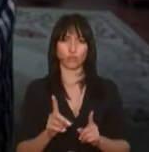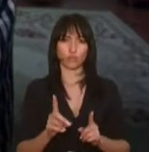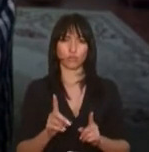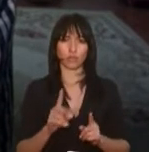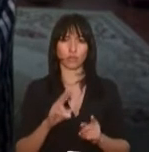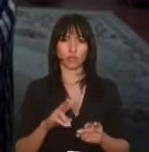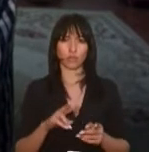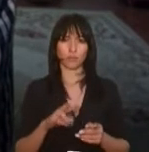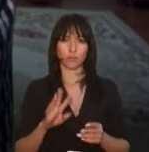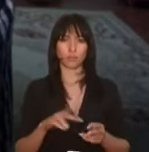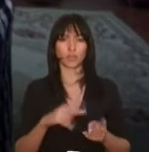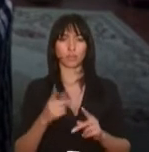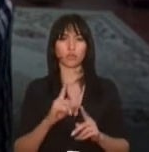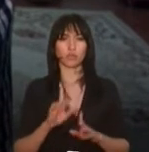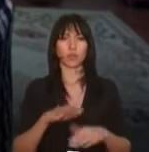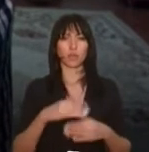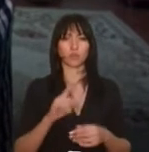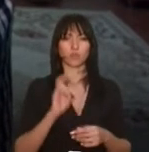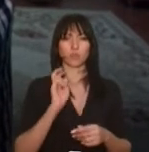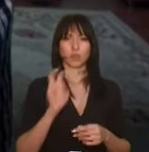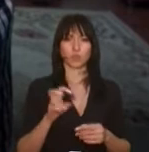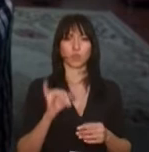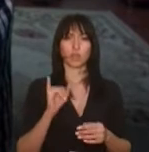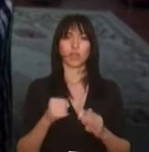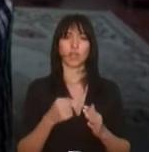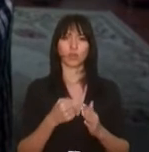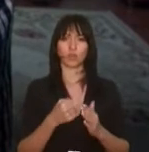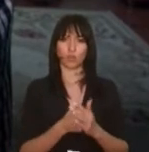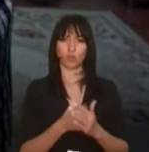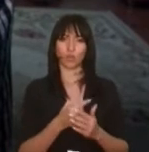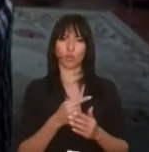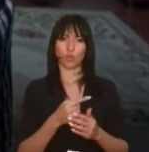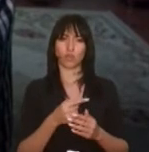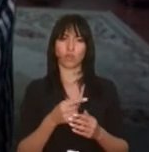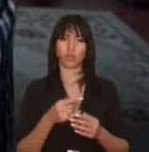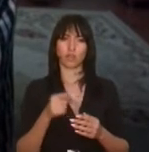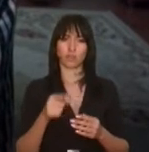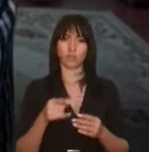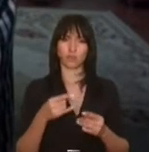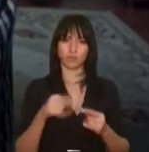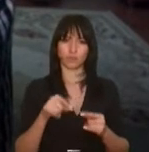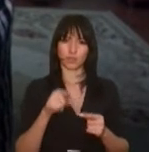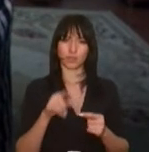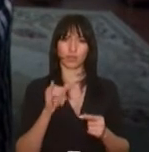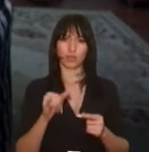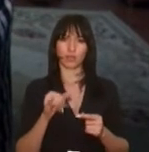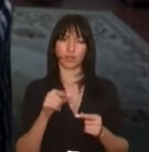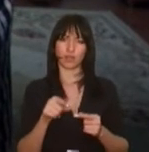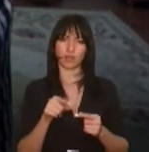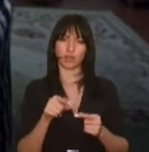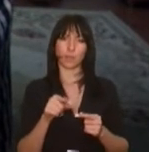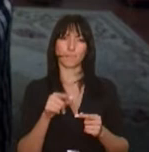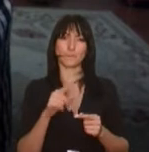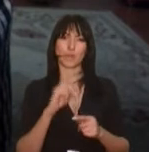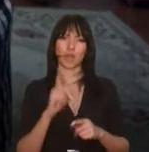приїжджала бригада в школу, якщо ви пам'ятаєте, дітей звозили там, зводили чи у спортзал, чи в якісь